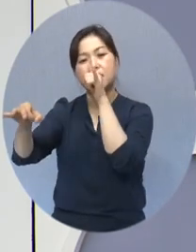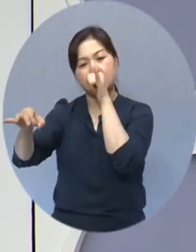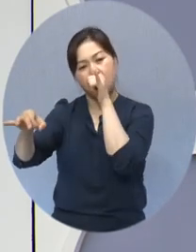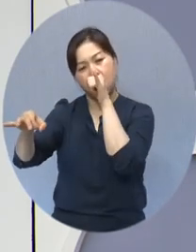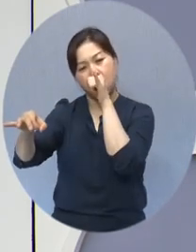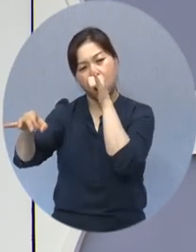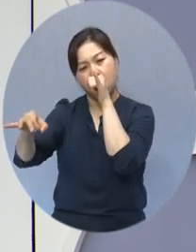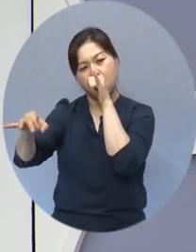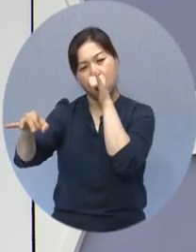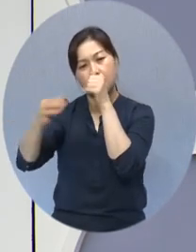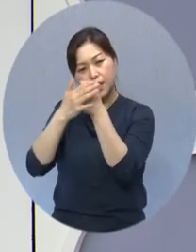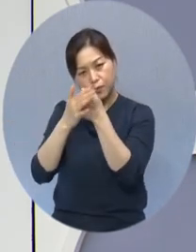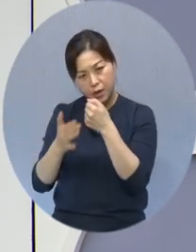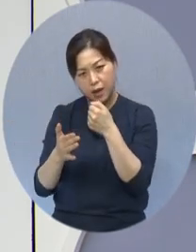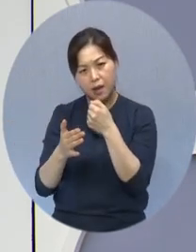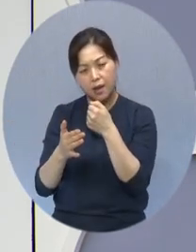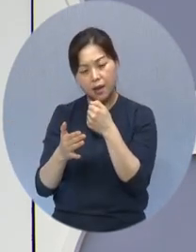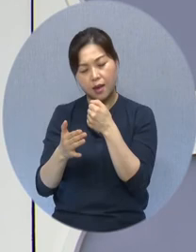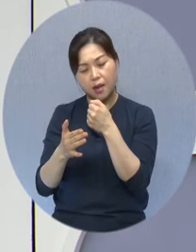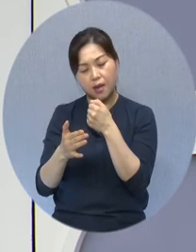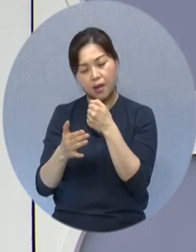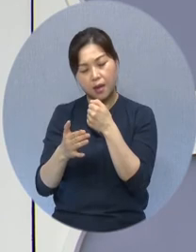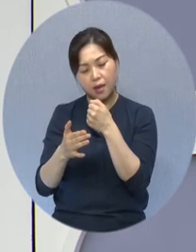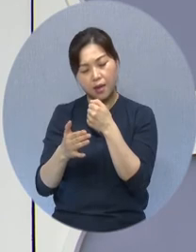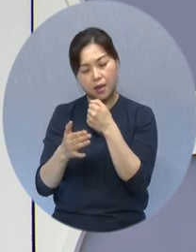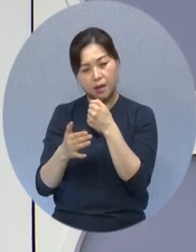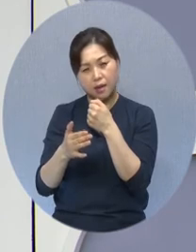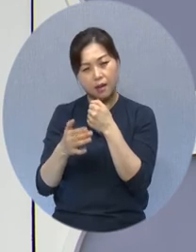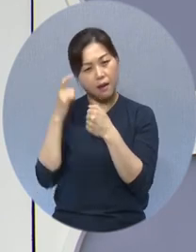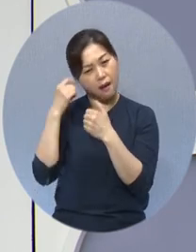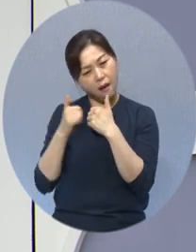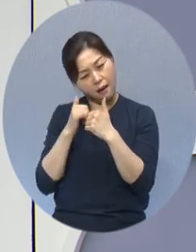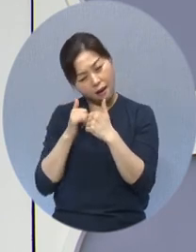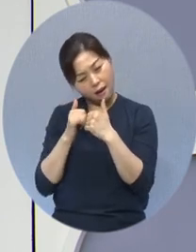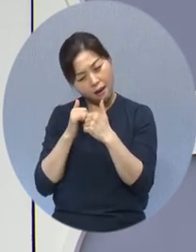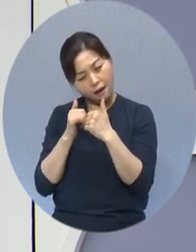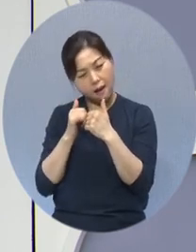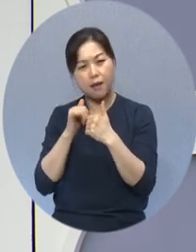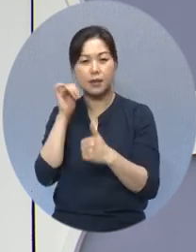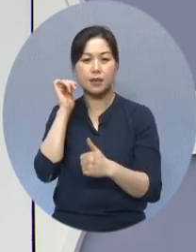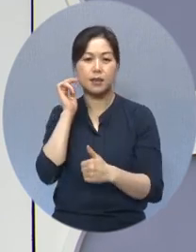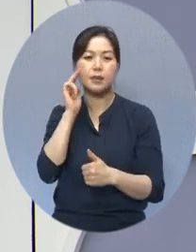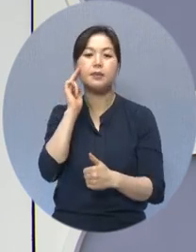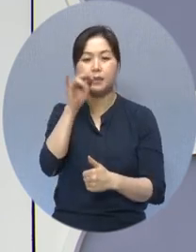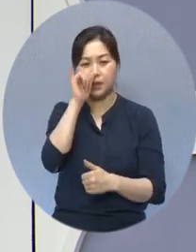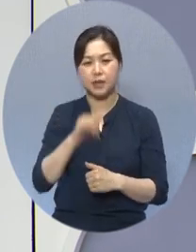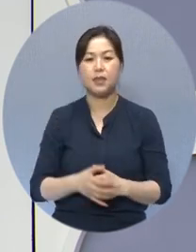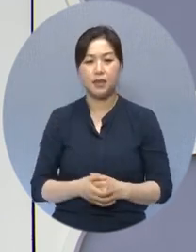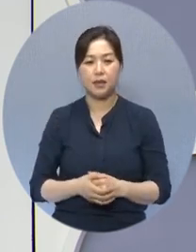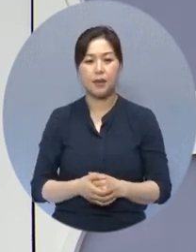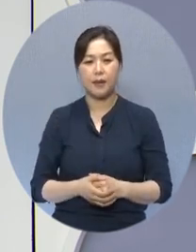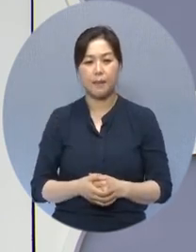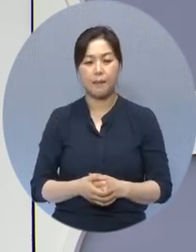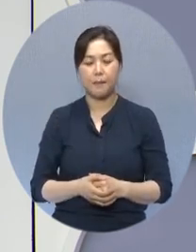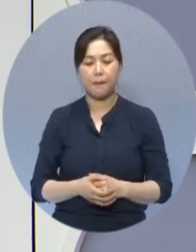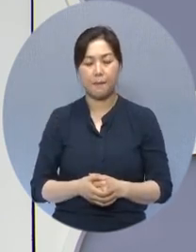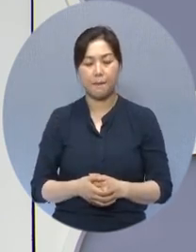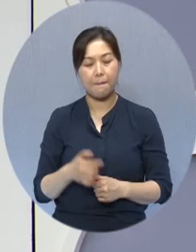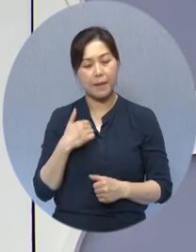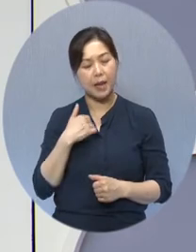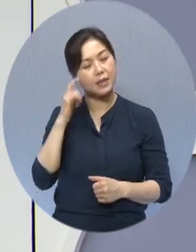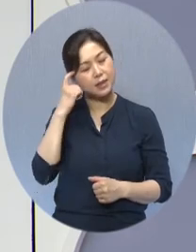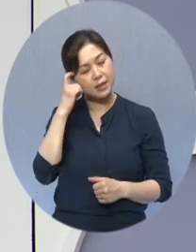때문에 상당 부분 아마 갈등도 있고요. 토지주들하고 이런 부분이 있으리라고 저는